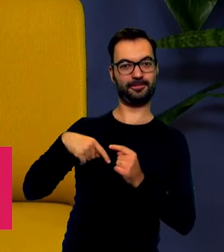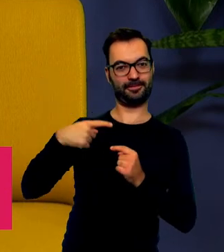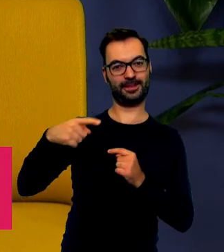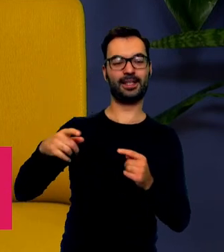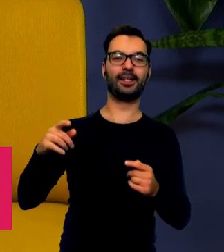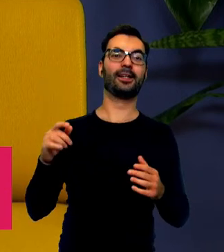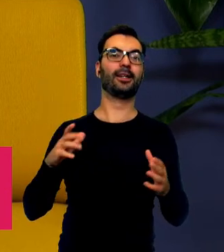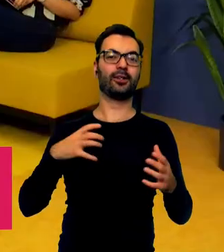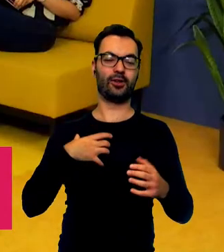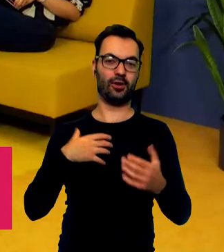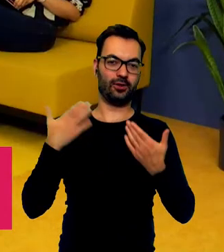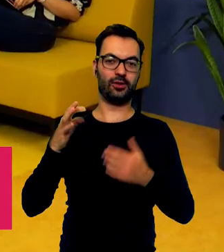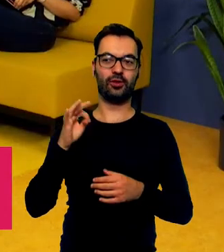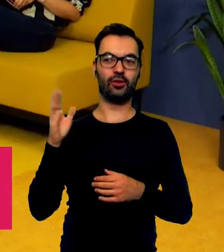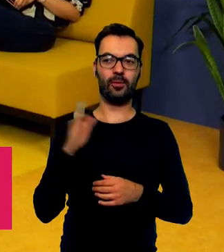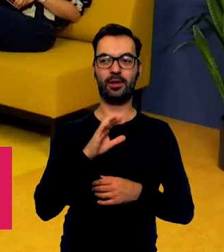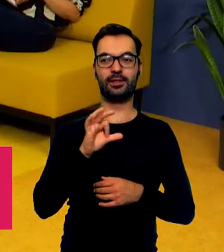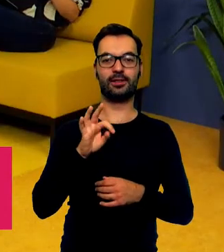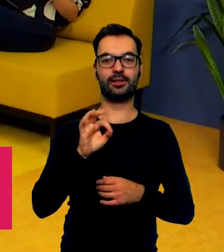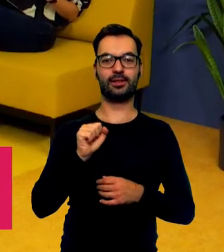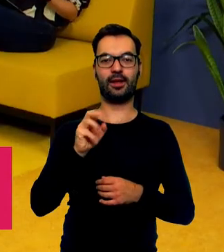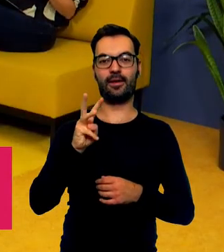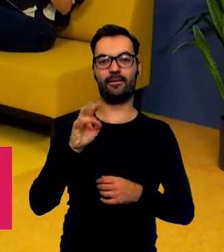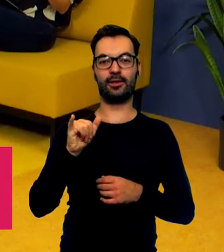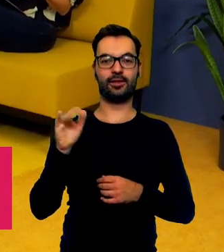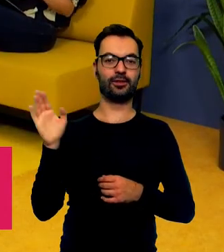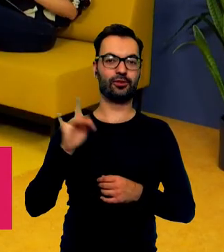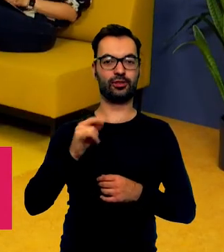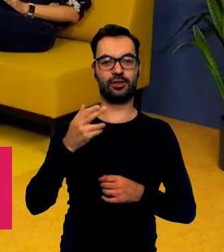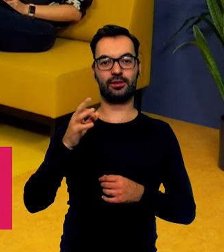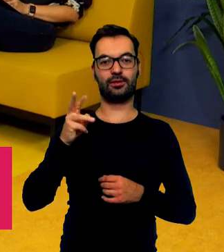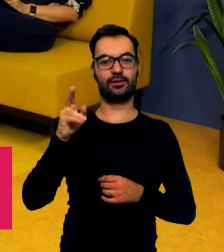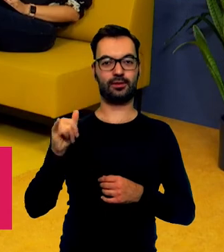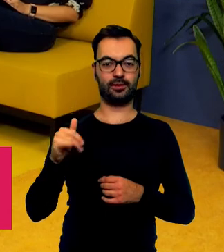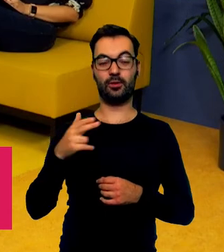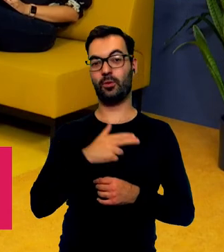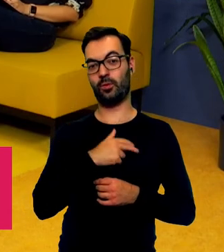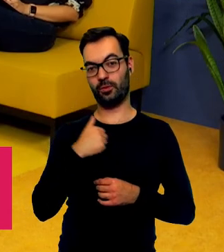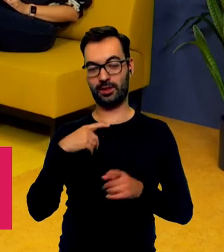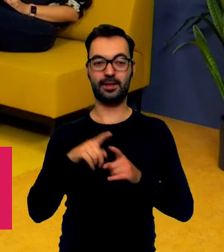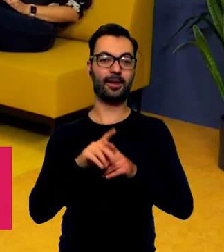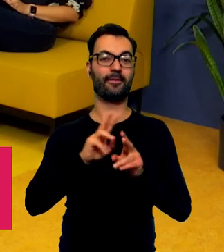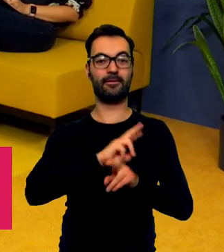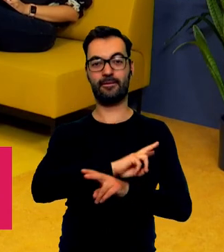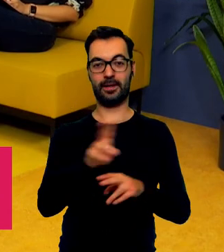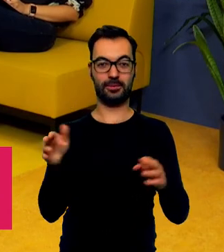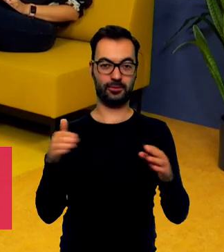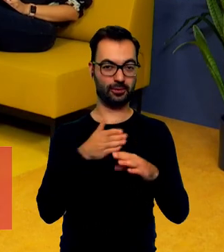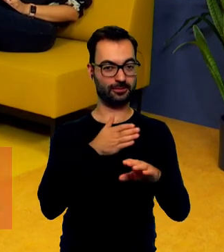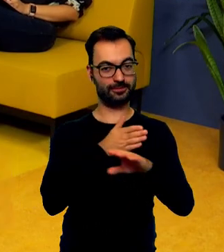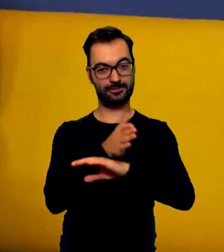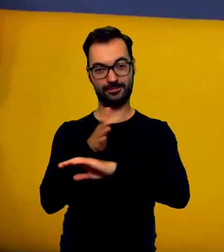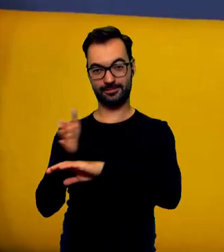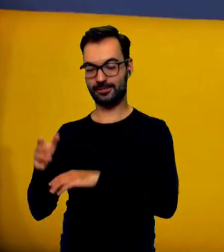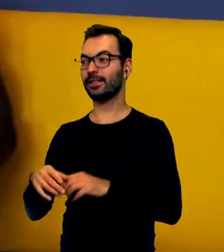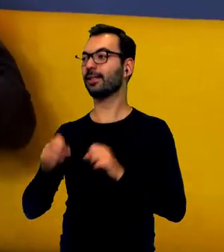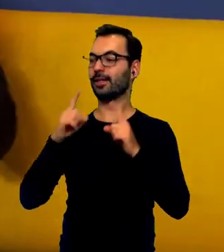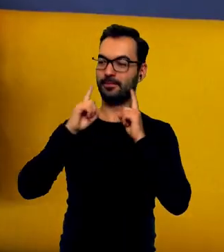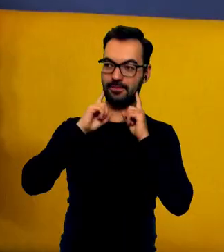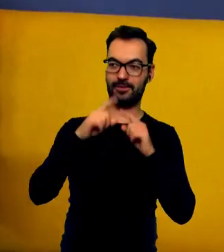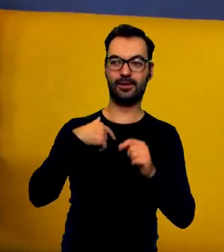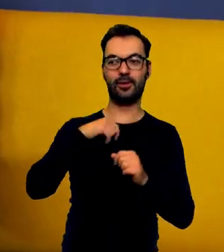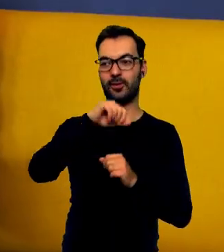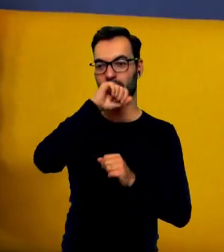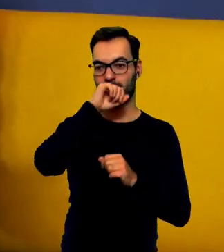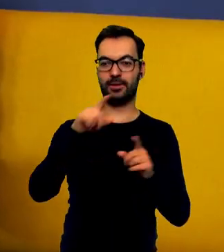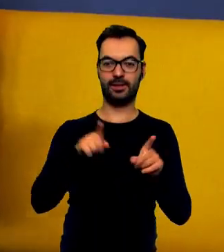na żółtej kanapie. Tomasz Stawiszyński u nas, ale też u Państwa w domu dzięki transmisji online. Dobry to wieczór. To prawda i od razu powiem, że